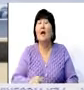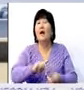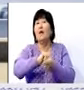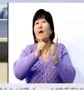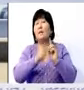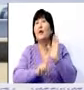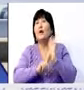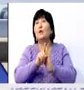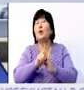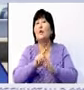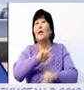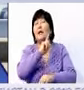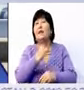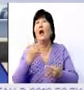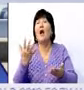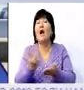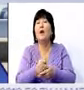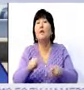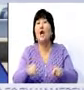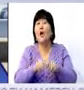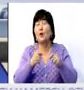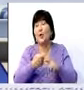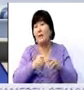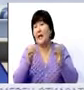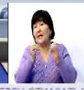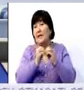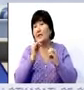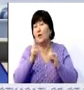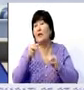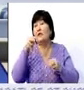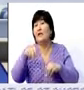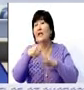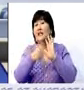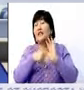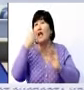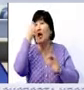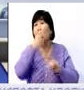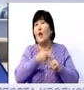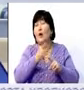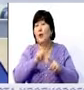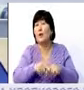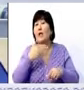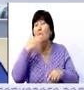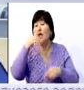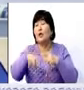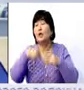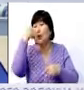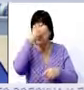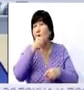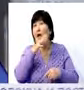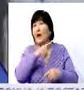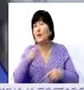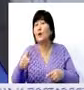Дисквалификация вступила в силу с момента обнаружения нарушений, а именно 10 июня 2016 года. То есть уже летом следующего года